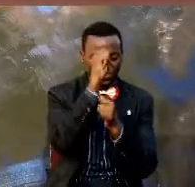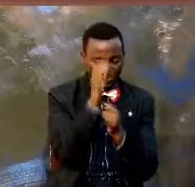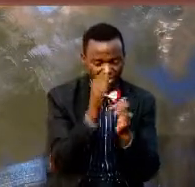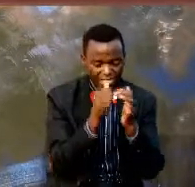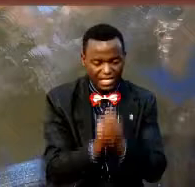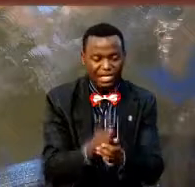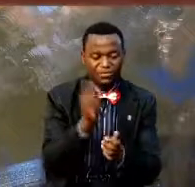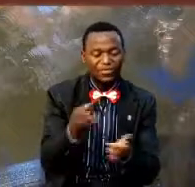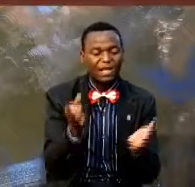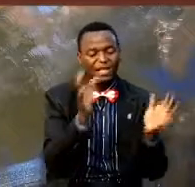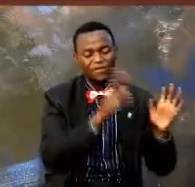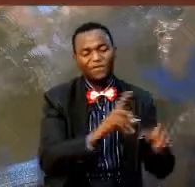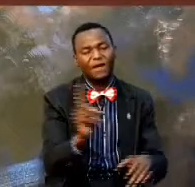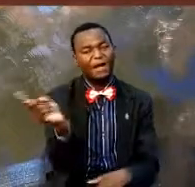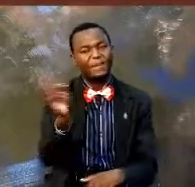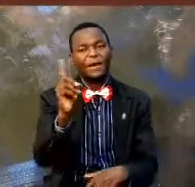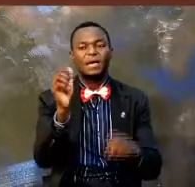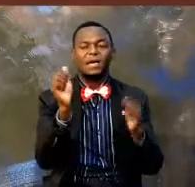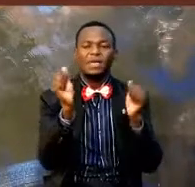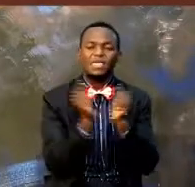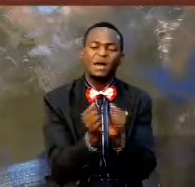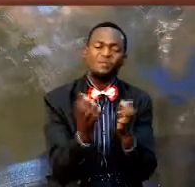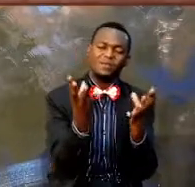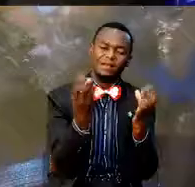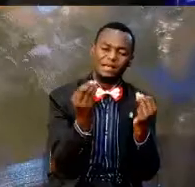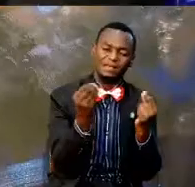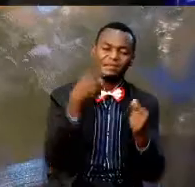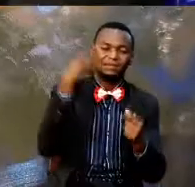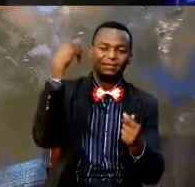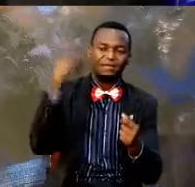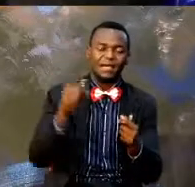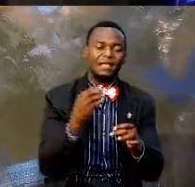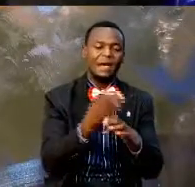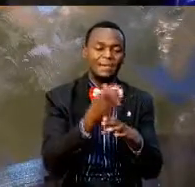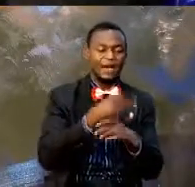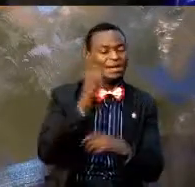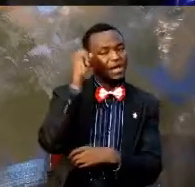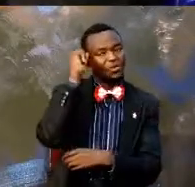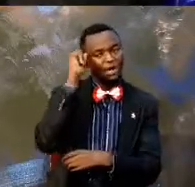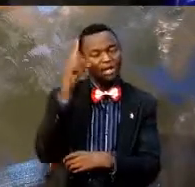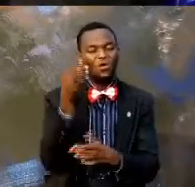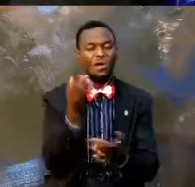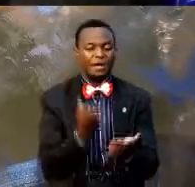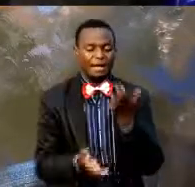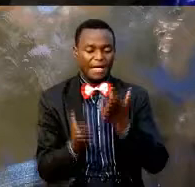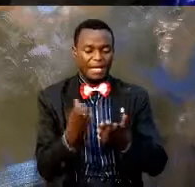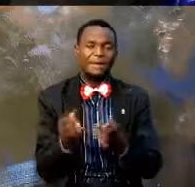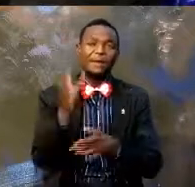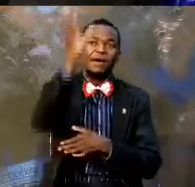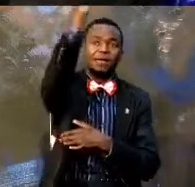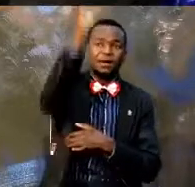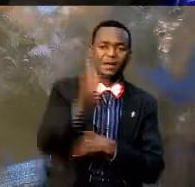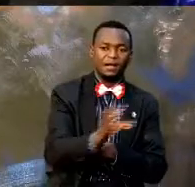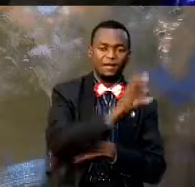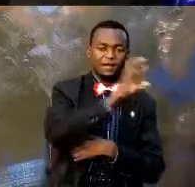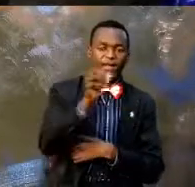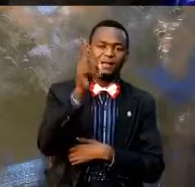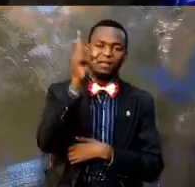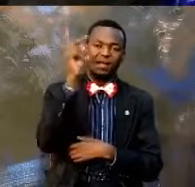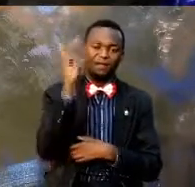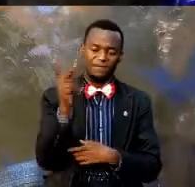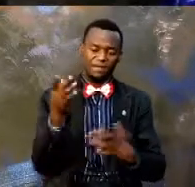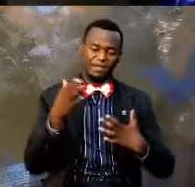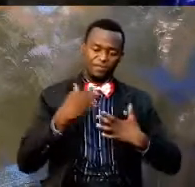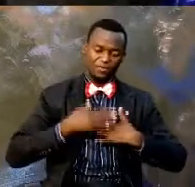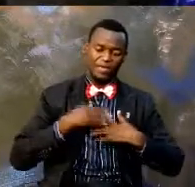waliokwisha kufa. La, jambo ni rahisi sana. Baada ya kuelewa gharama ya Kalvari na jinsi